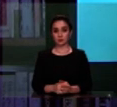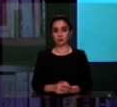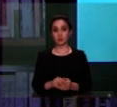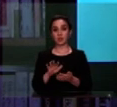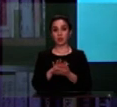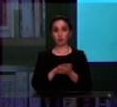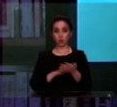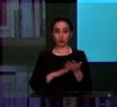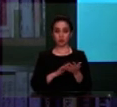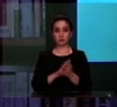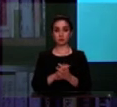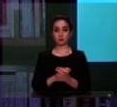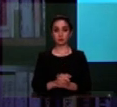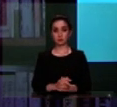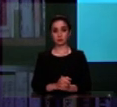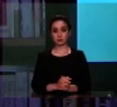Davom eting.